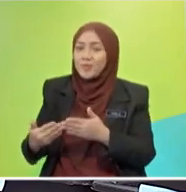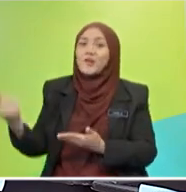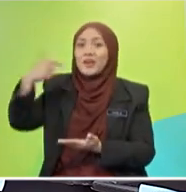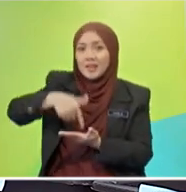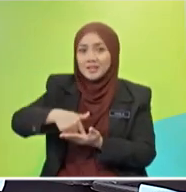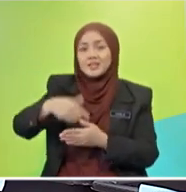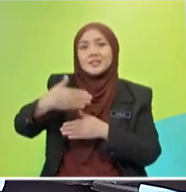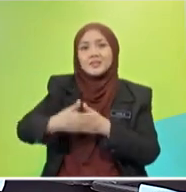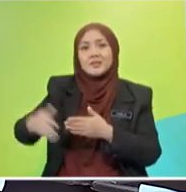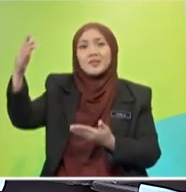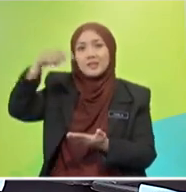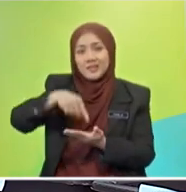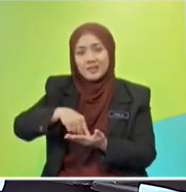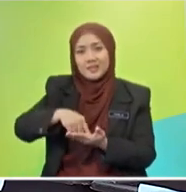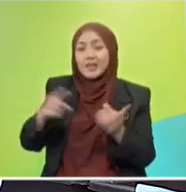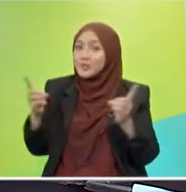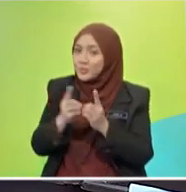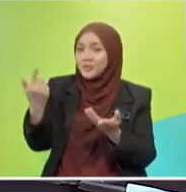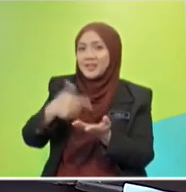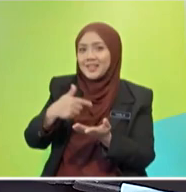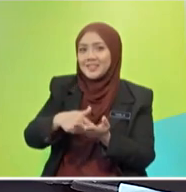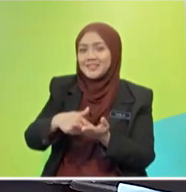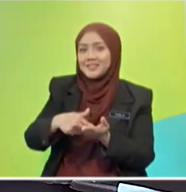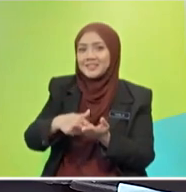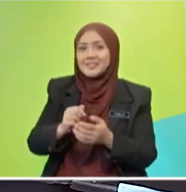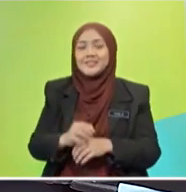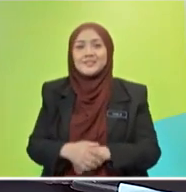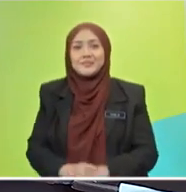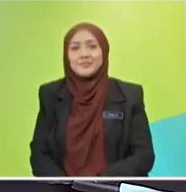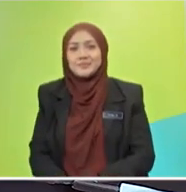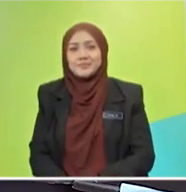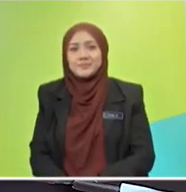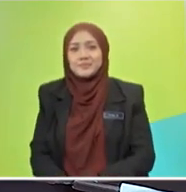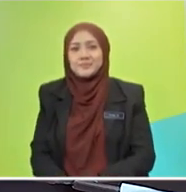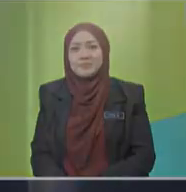kita akan melihat seketika Kembali lagi bersama kami di dinding